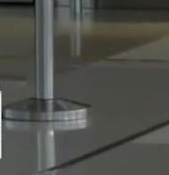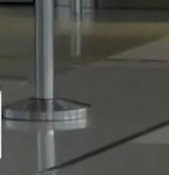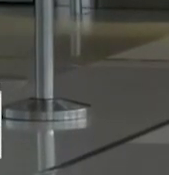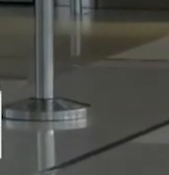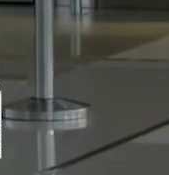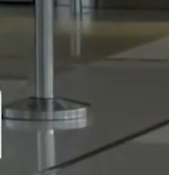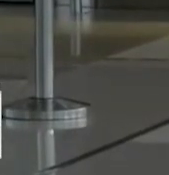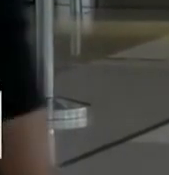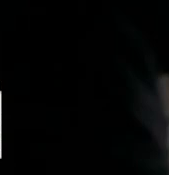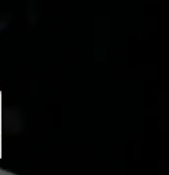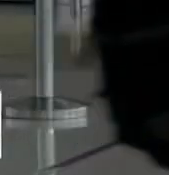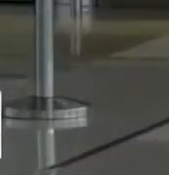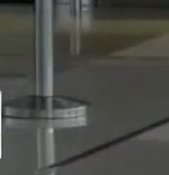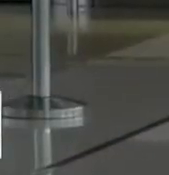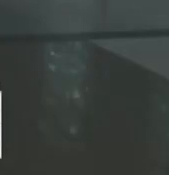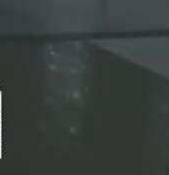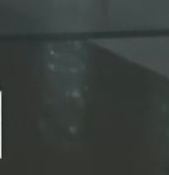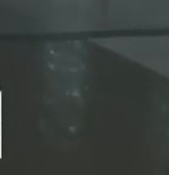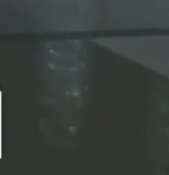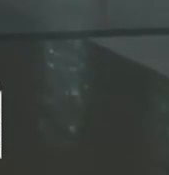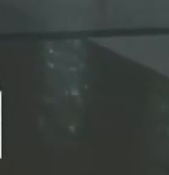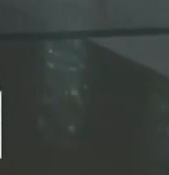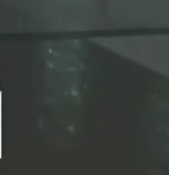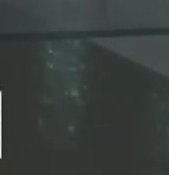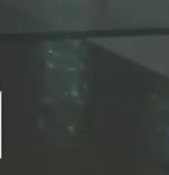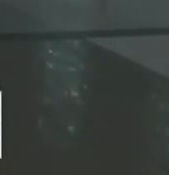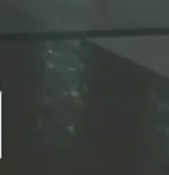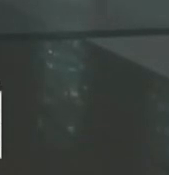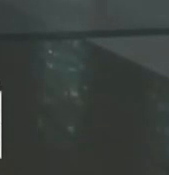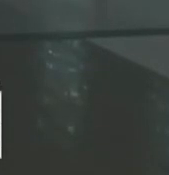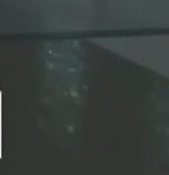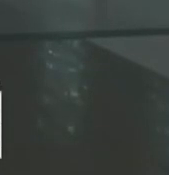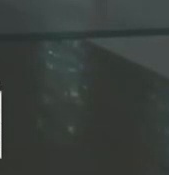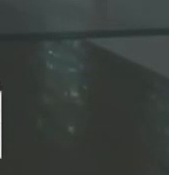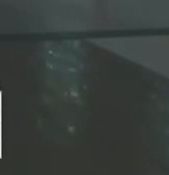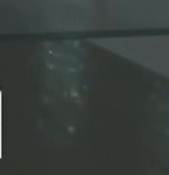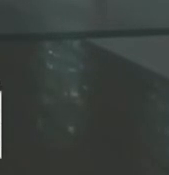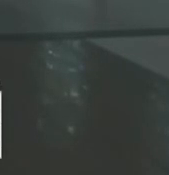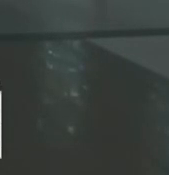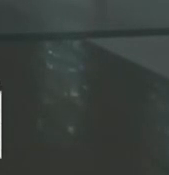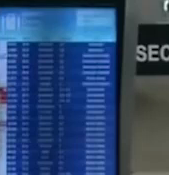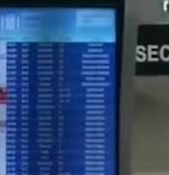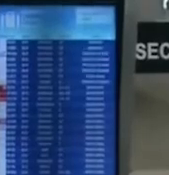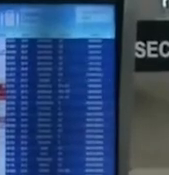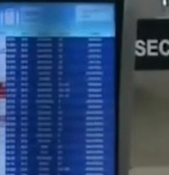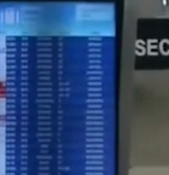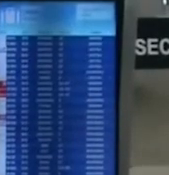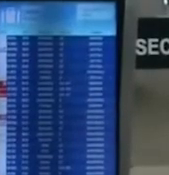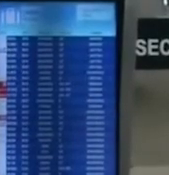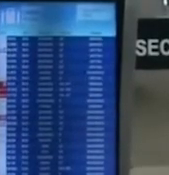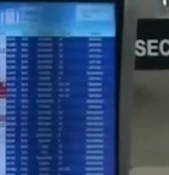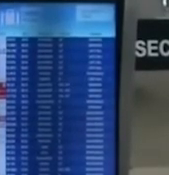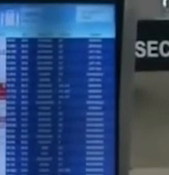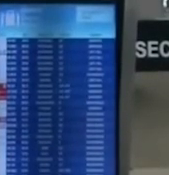pada pukul 13.20 siang ini, dan nantinya para jamaah akan datang sekitar 3